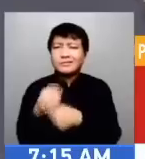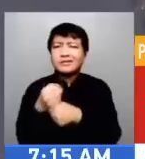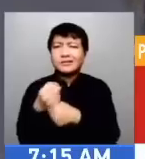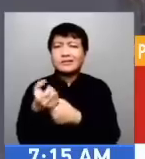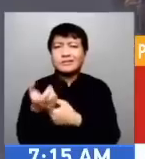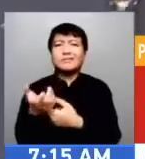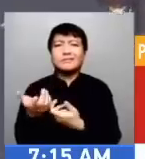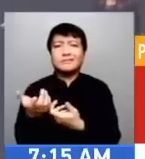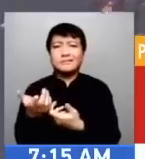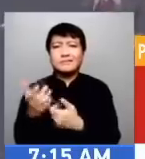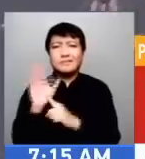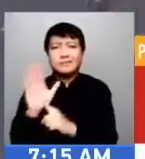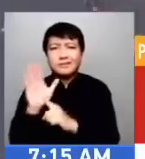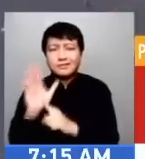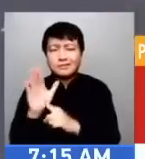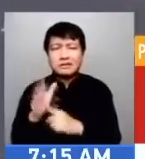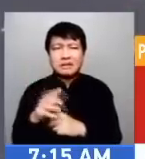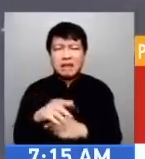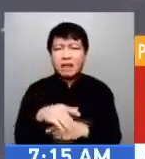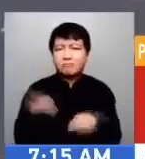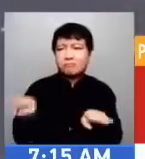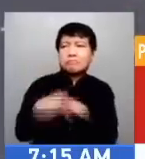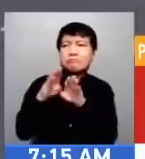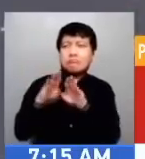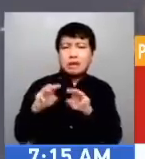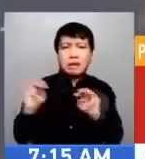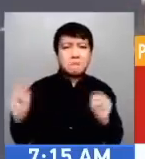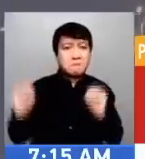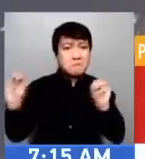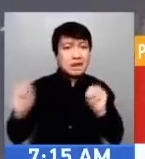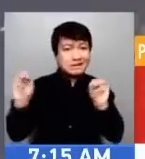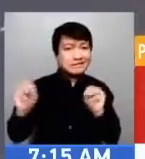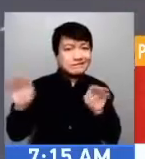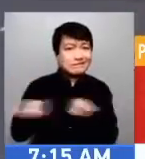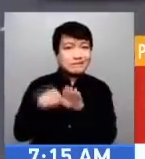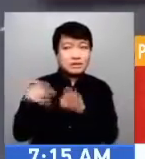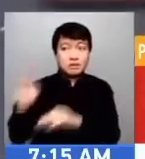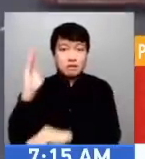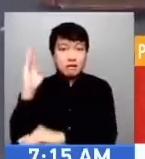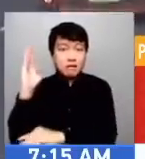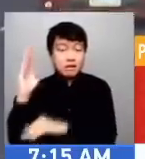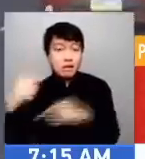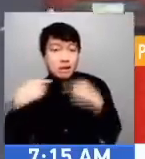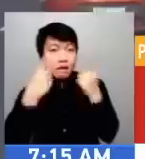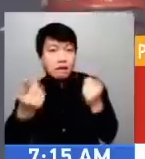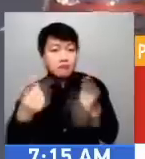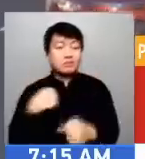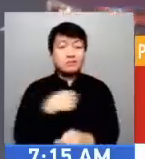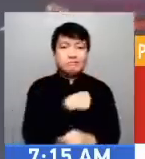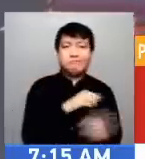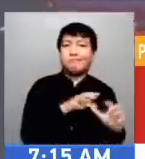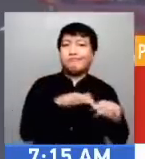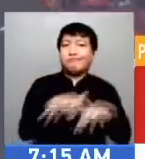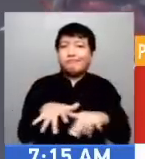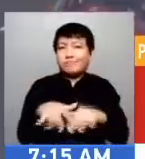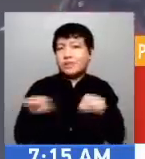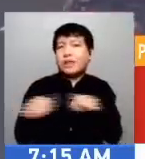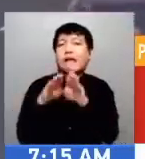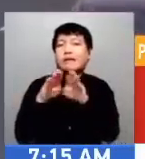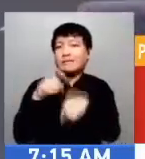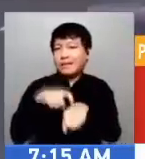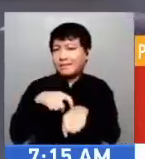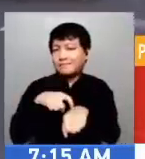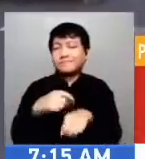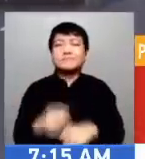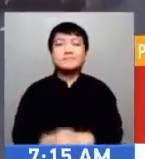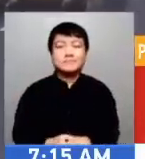Monday, nagkasabay po yun. So, tanghali po nila in-announce yun. Nandoon na po kami. Alright. Makikipagpulong